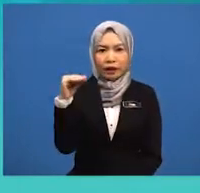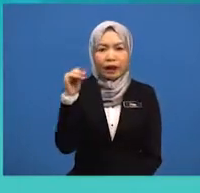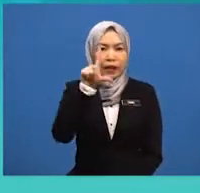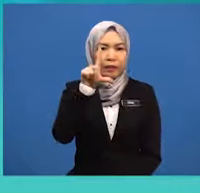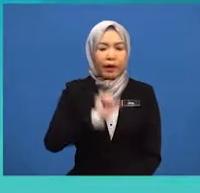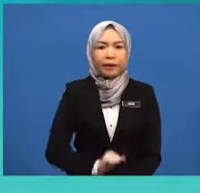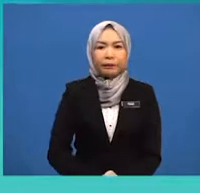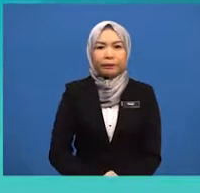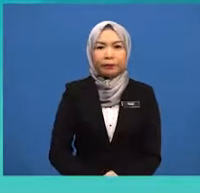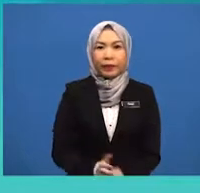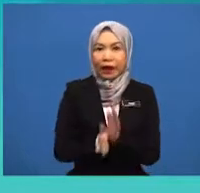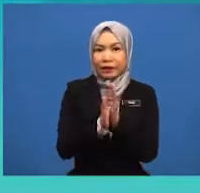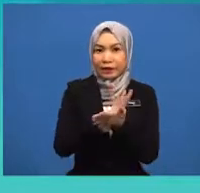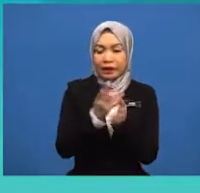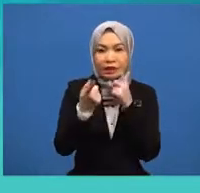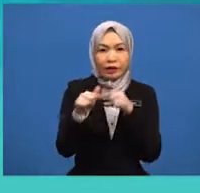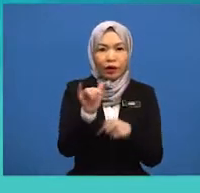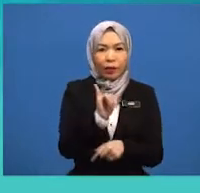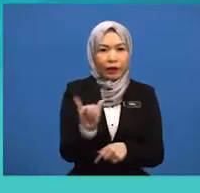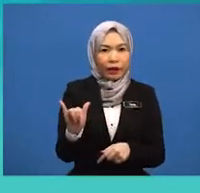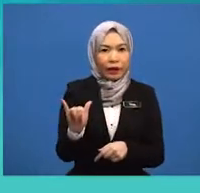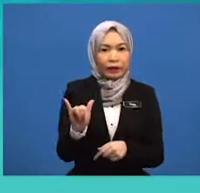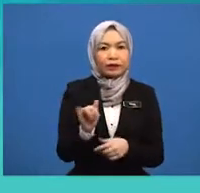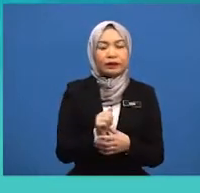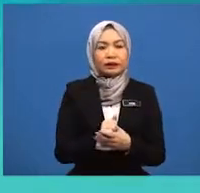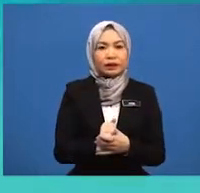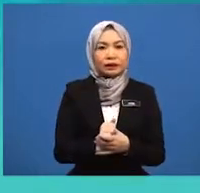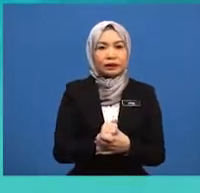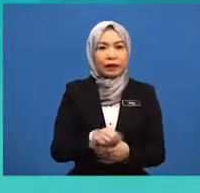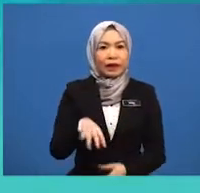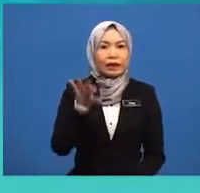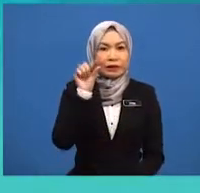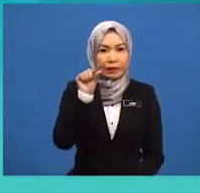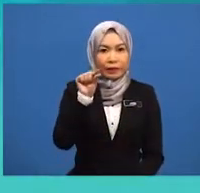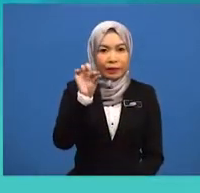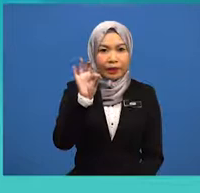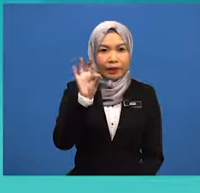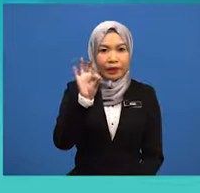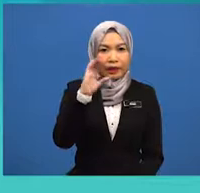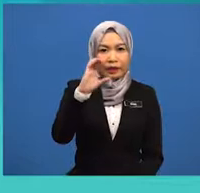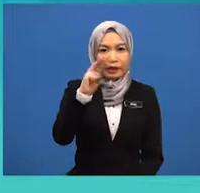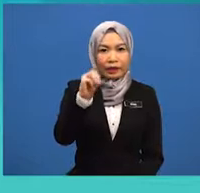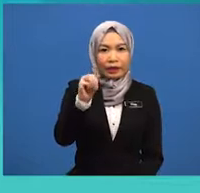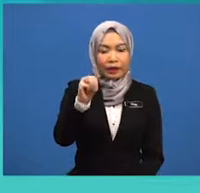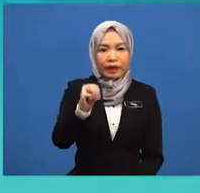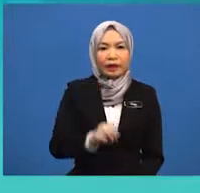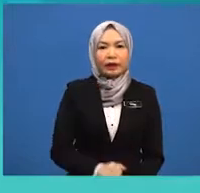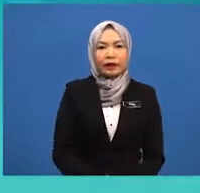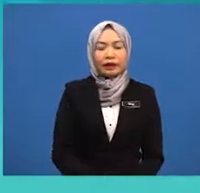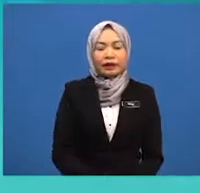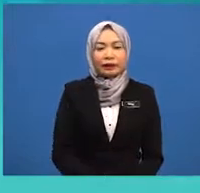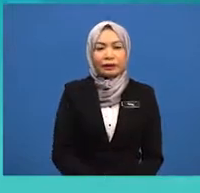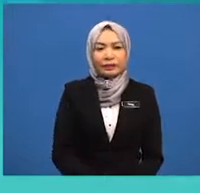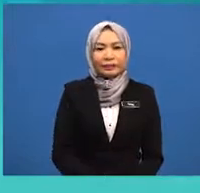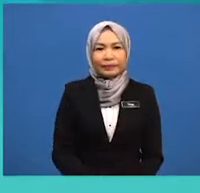1/2 darab hasil tambah panjang dengan lebar. Maka, jawapan yang